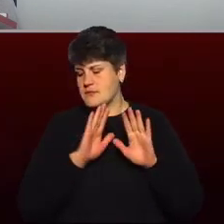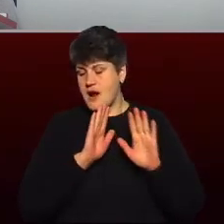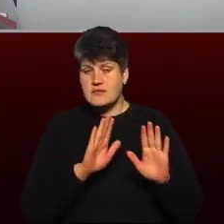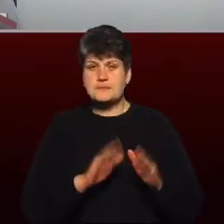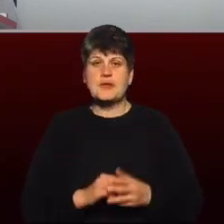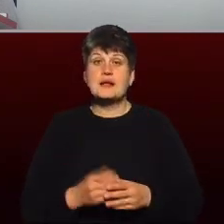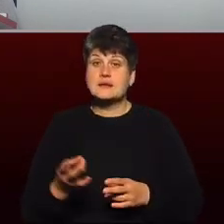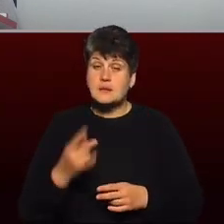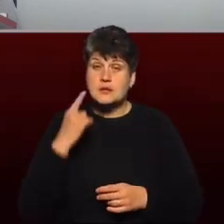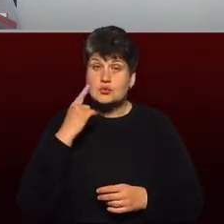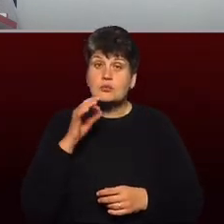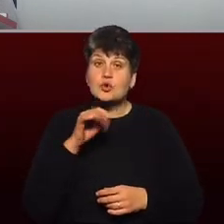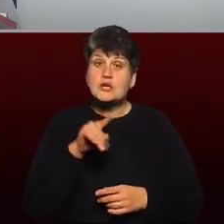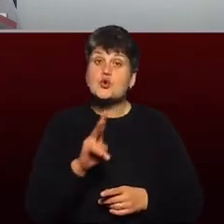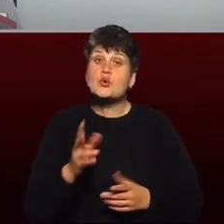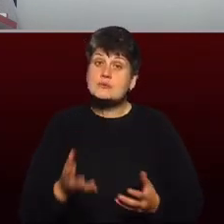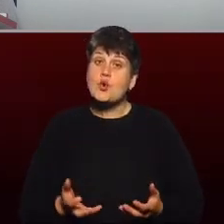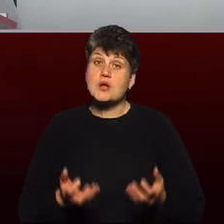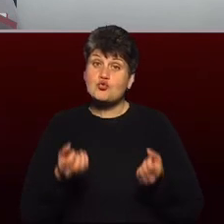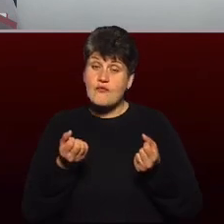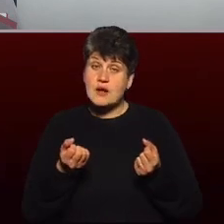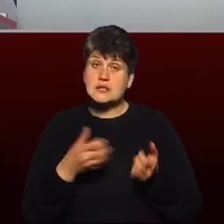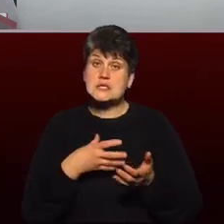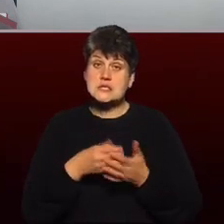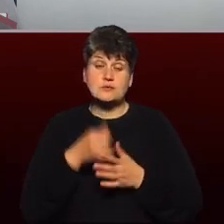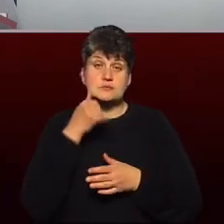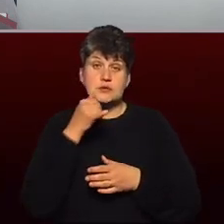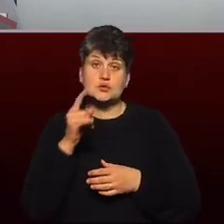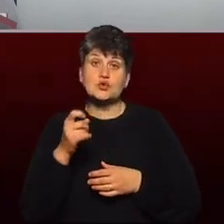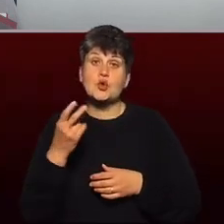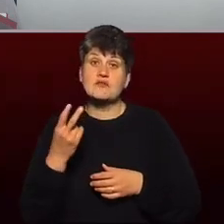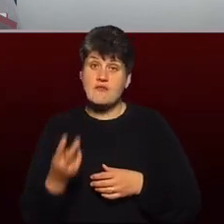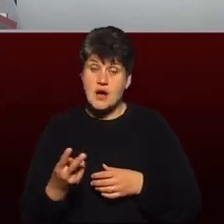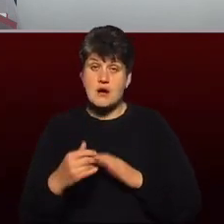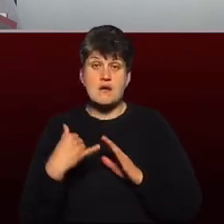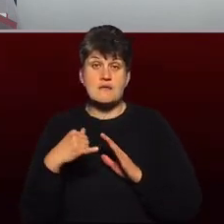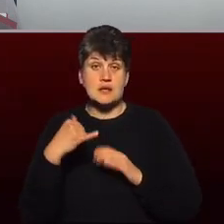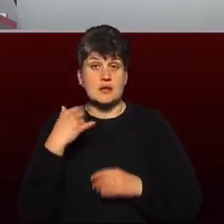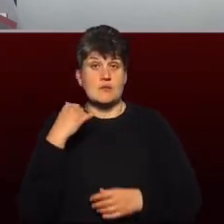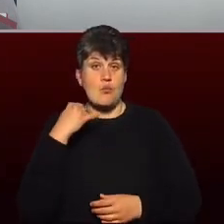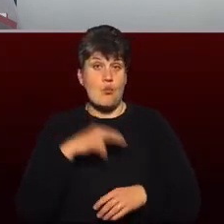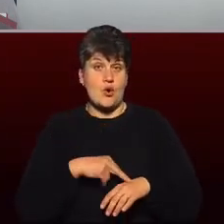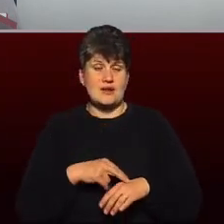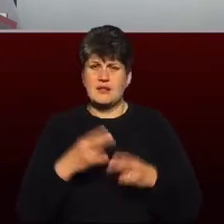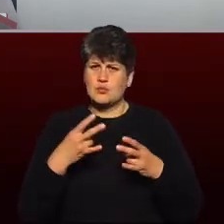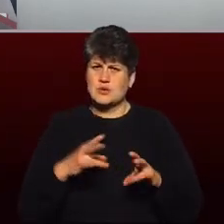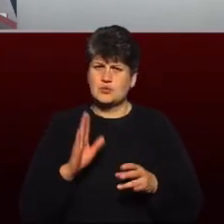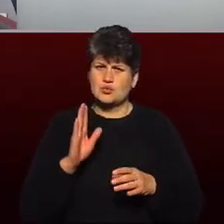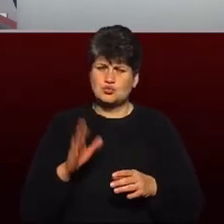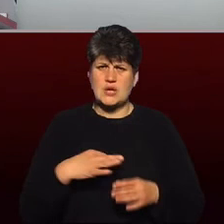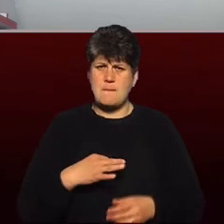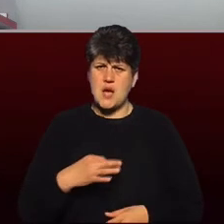ми когось рятуємо своїм повідомленням на лінію 102, викликом поліції. Не потрібно бути до цього байдужим.